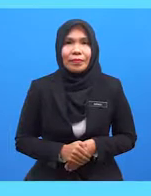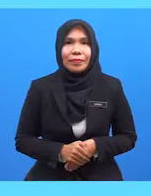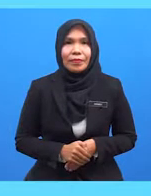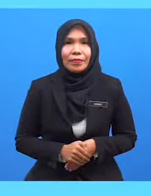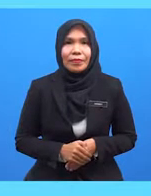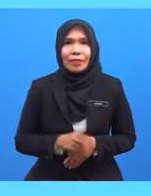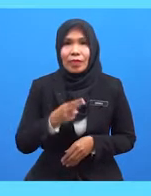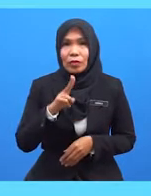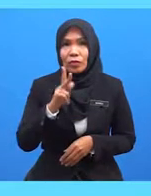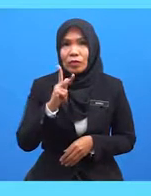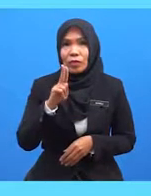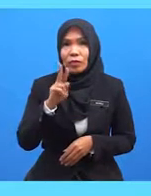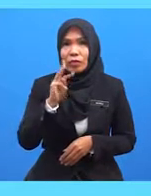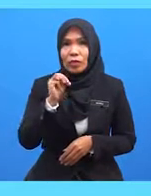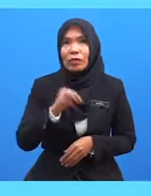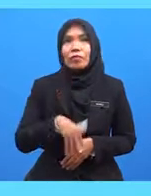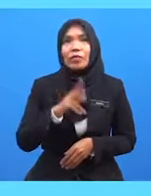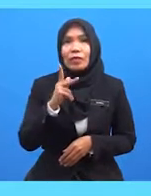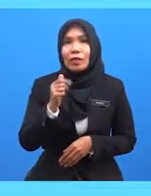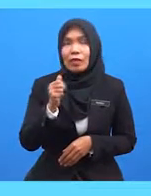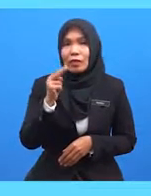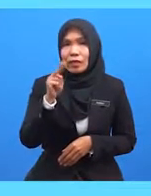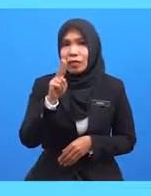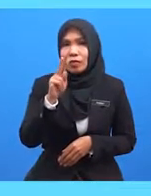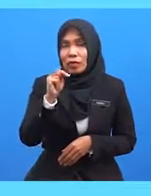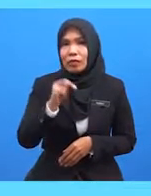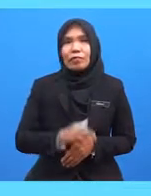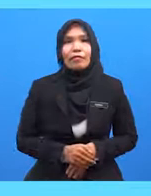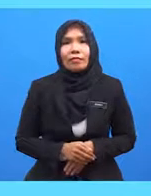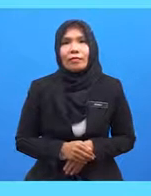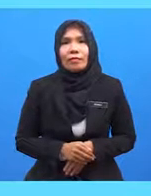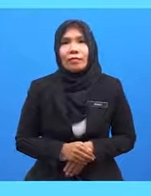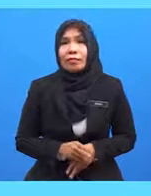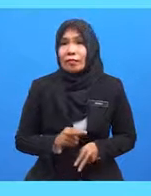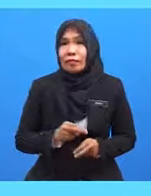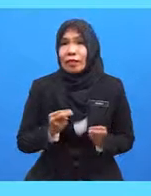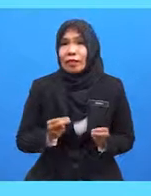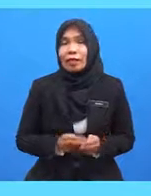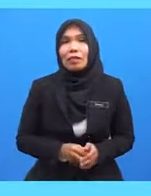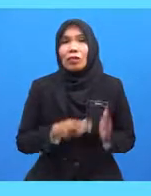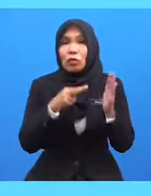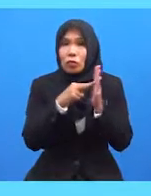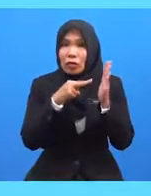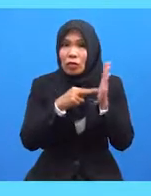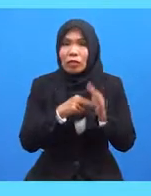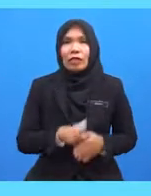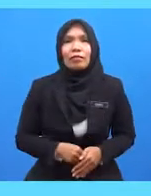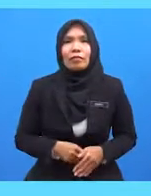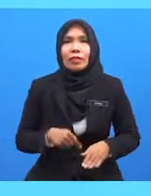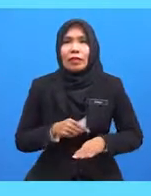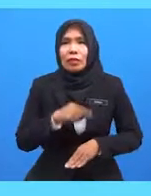Hukum kanun. Naskah undang-undang turut ditulis dalam bahasa Melayu. Antaranya,